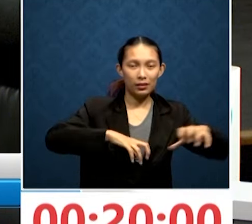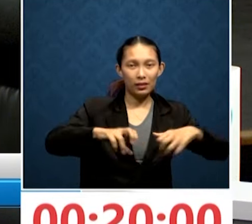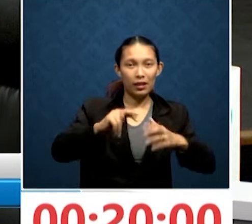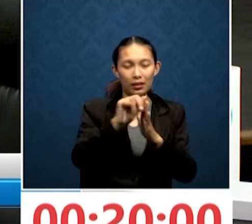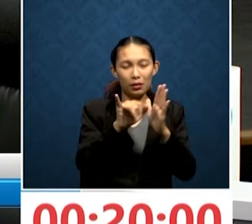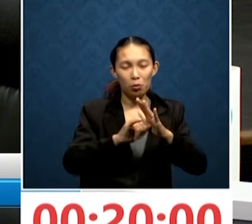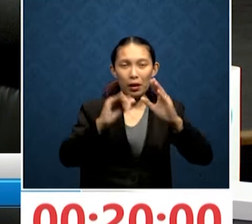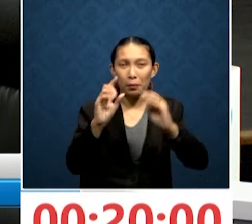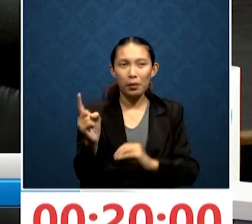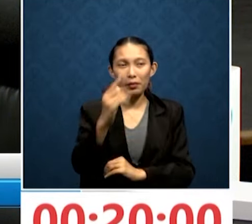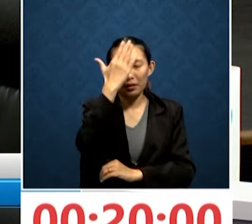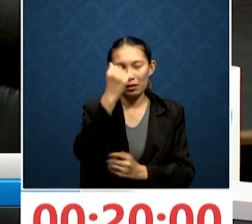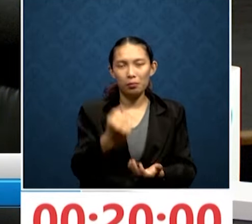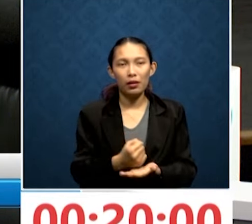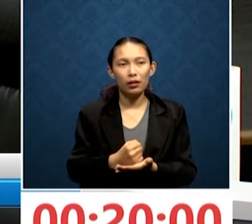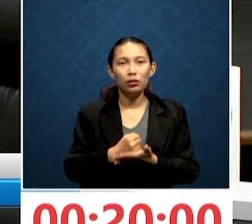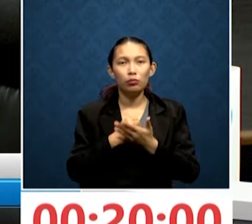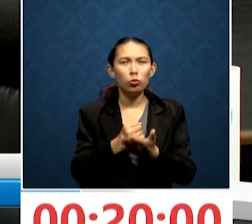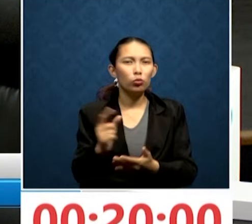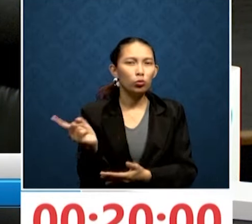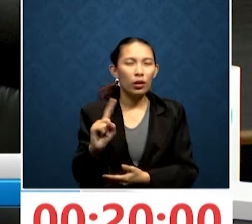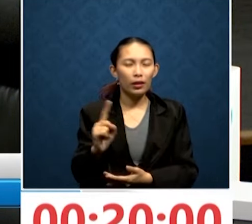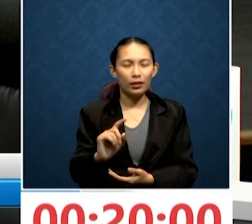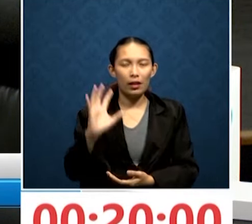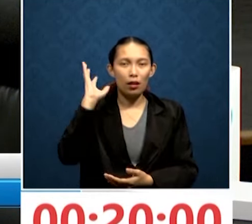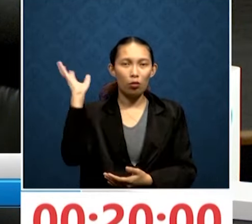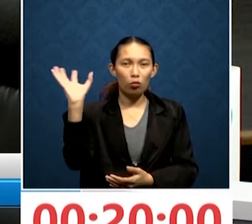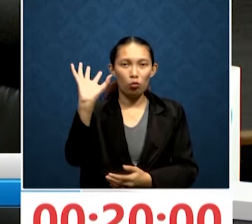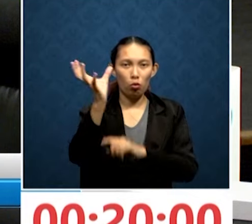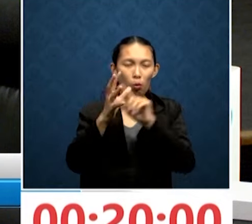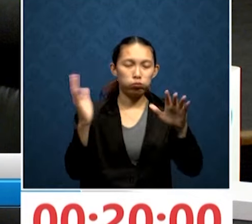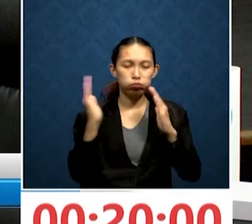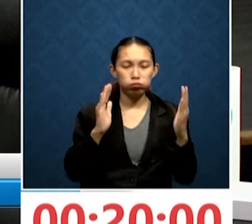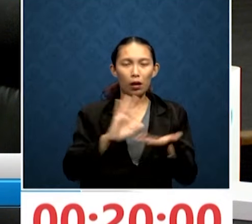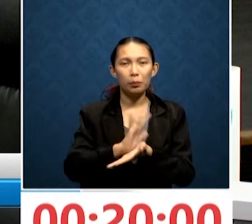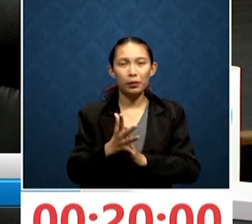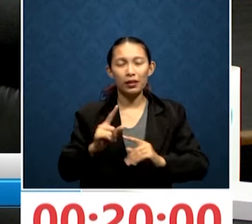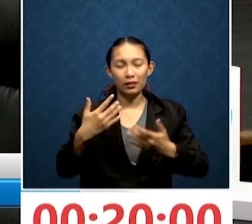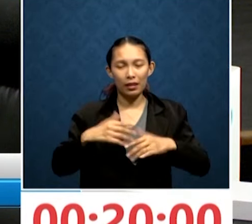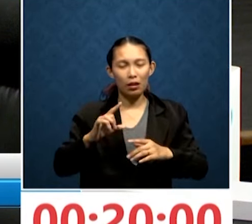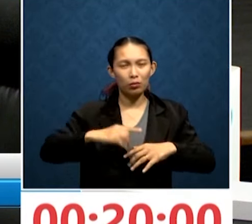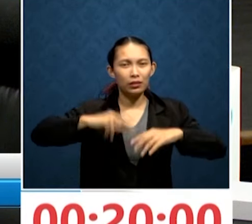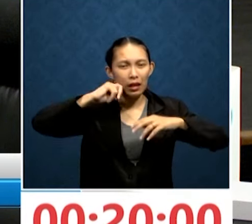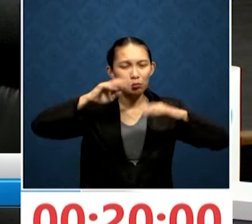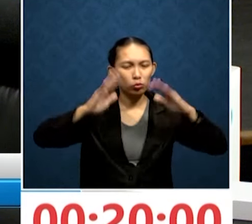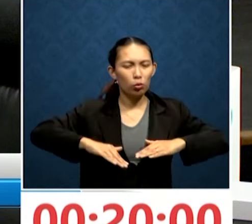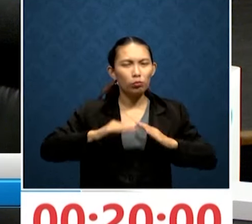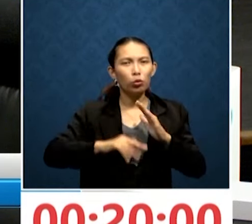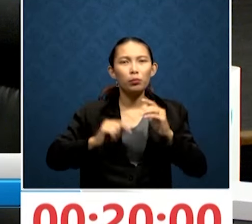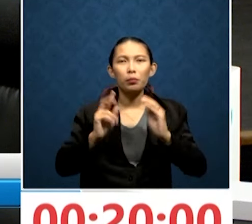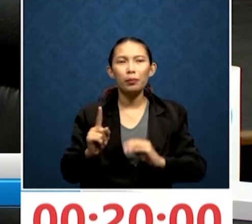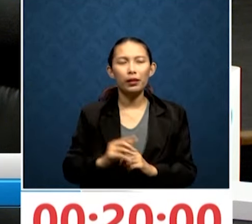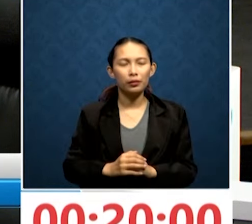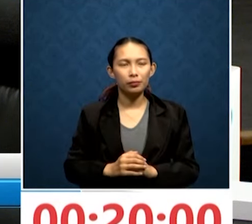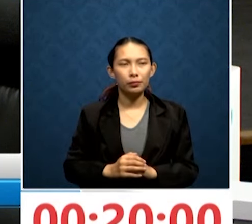น้ำอย่างไรเพื่อรองรับการเปลี่ยนแปลงของสภาพอากาศและลดความเสี่ยงจากน้ำท่วมในอนาคตปัญห